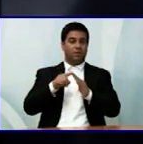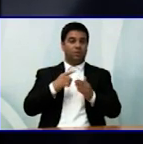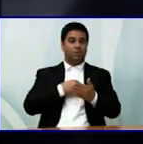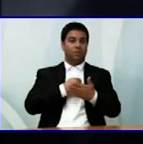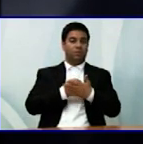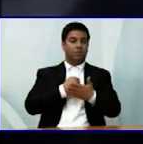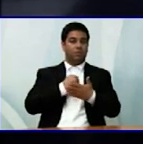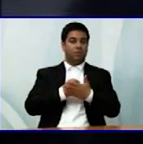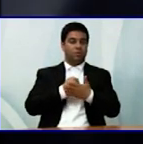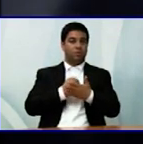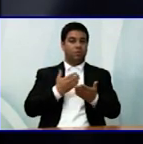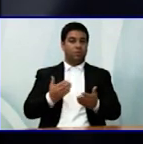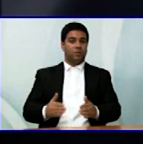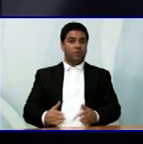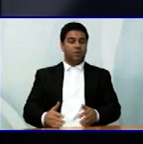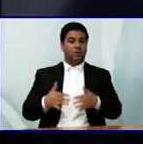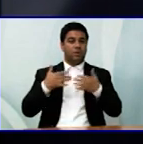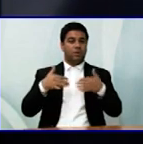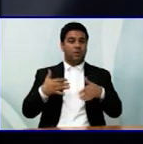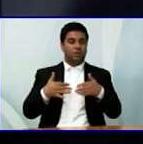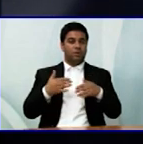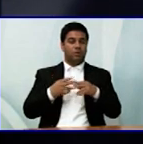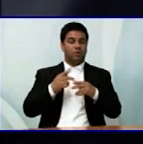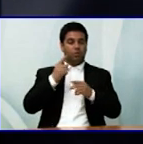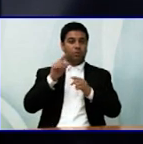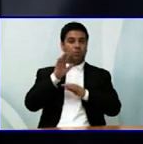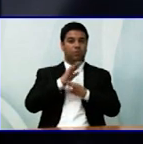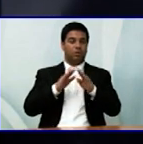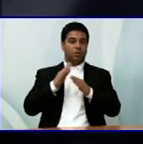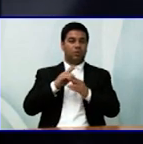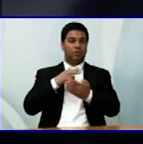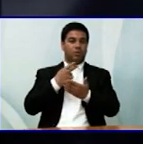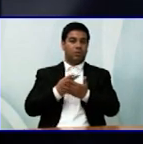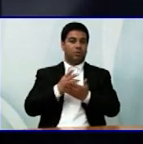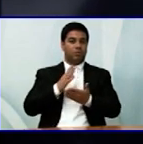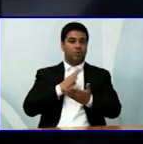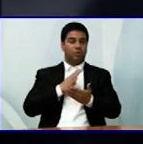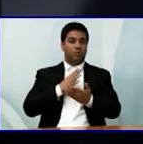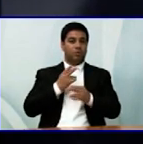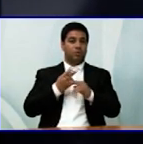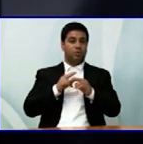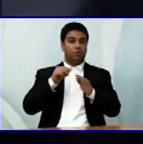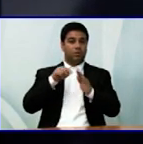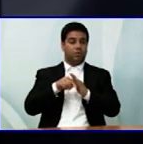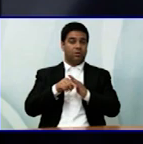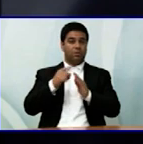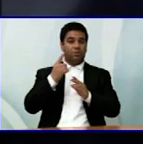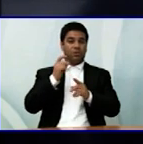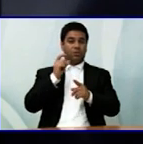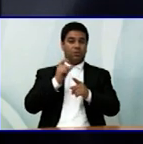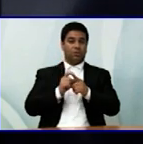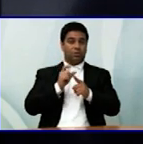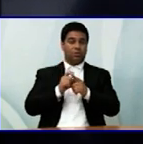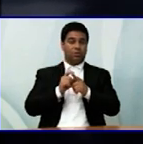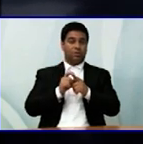yuragi duk-duk urib, qaltirab, hushidan ketib yiqilibdi. Xullas, shu bir og'iz